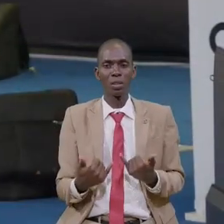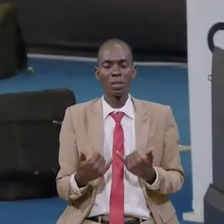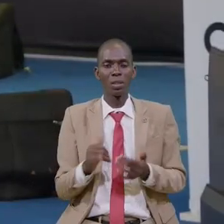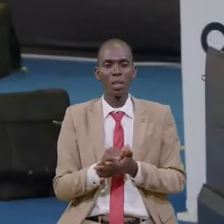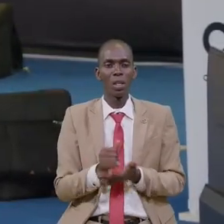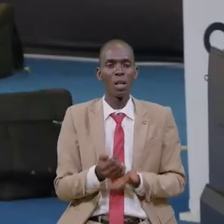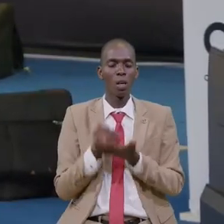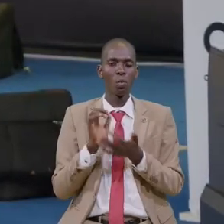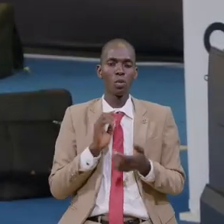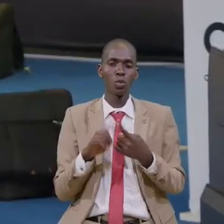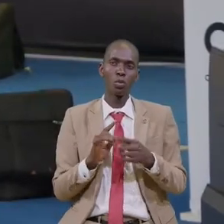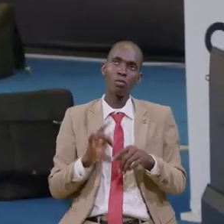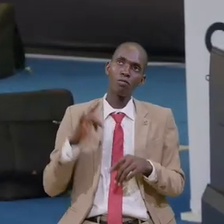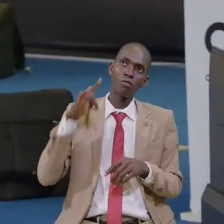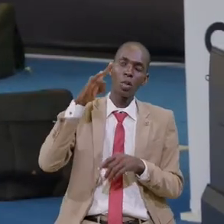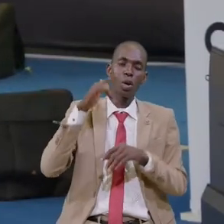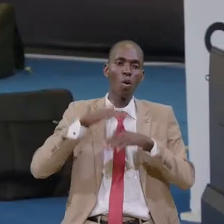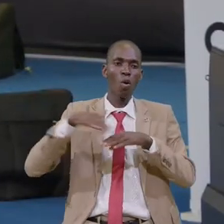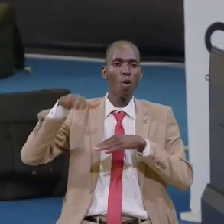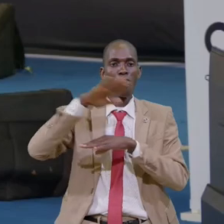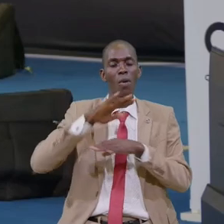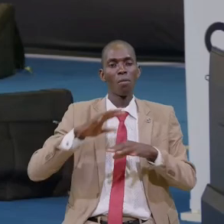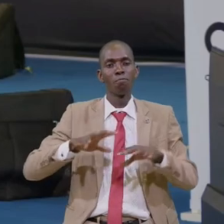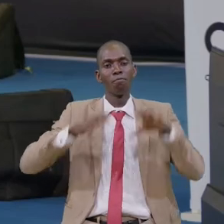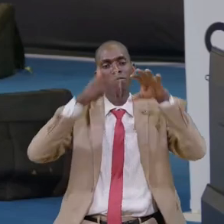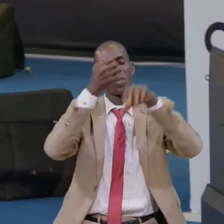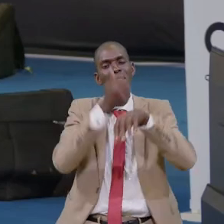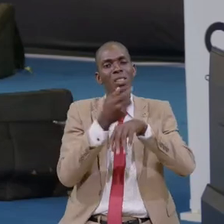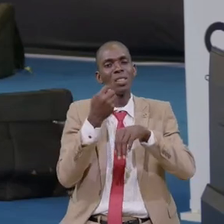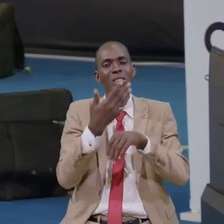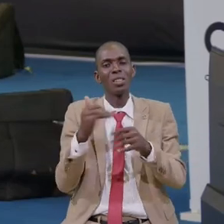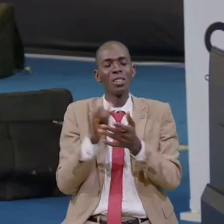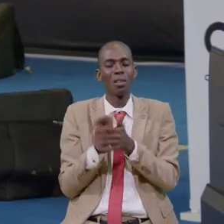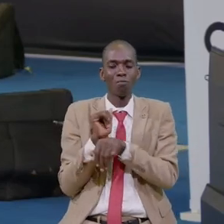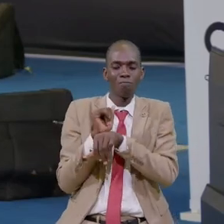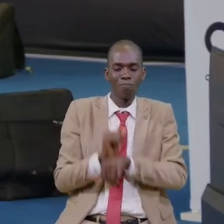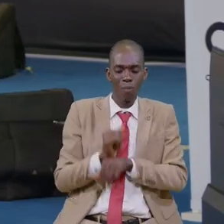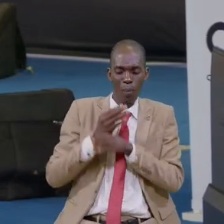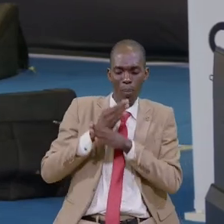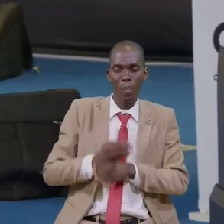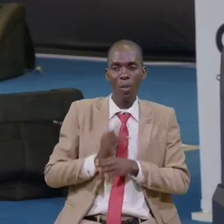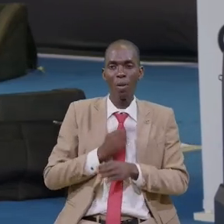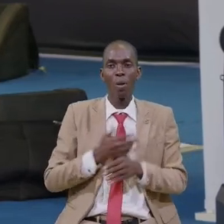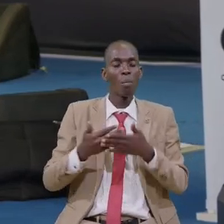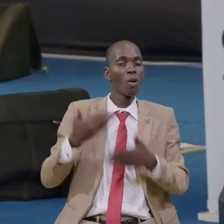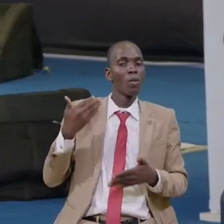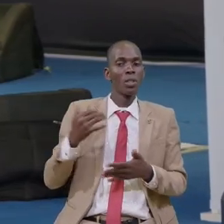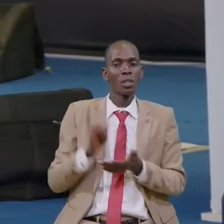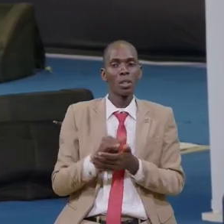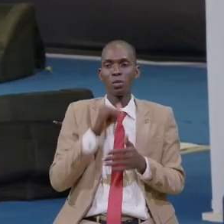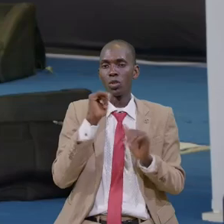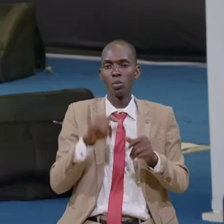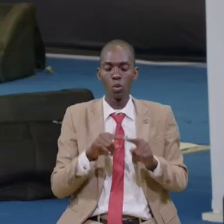nous retenaient liés. Il y a des choses qui nous empêchaient. Et on n'arrivait pas à avancer, à quitter ces